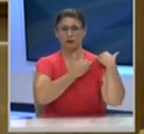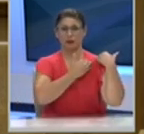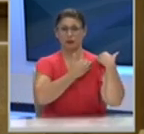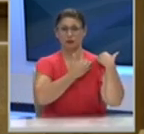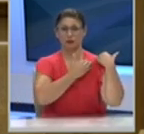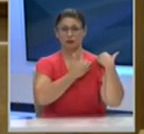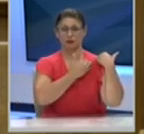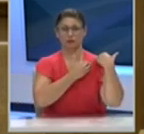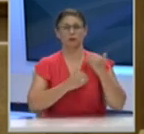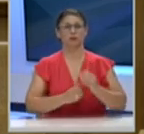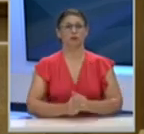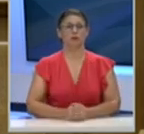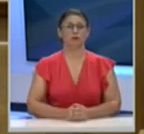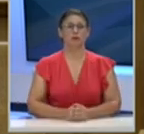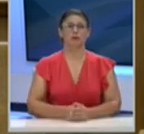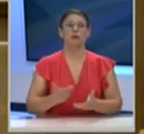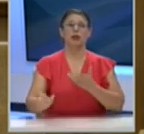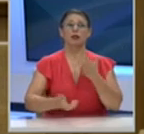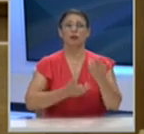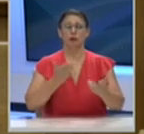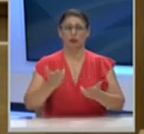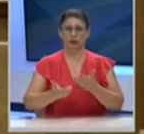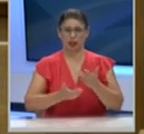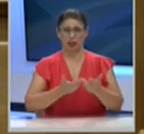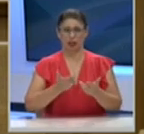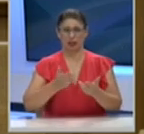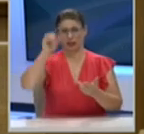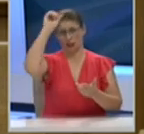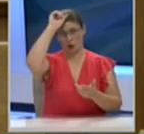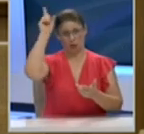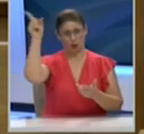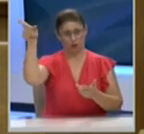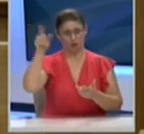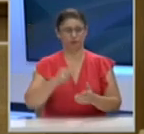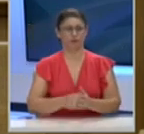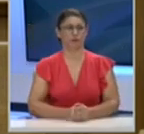ιεραρχικά, για την πυρκαγιά στη Ρόδο.